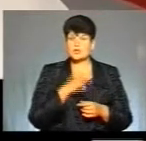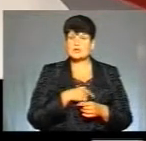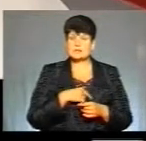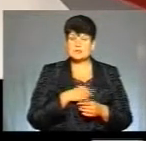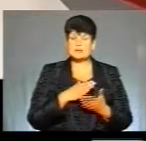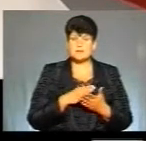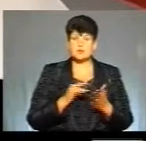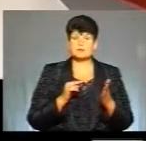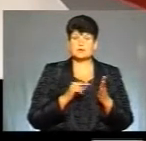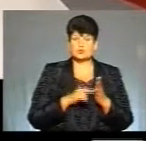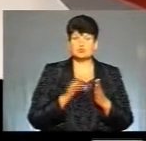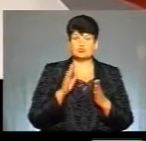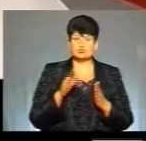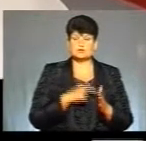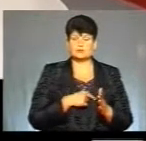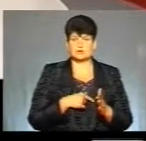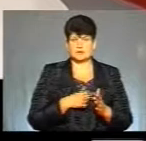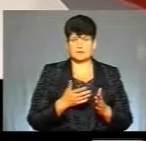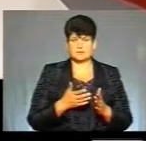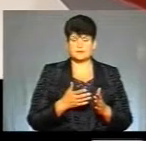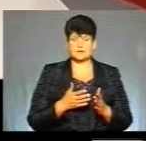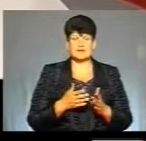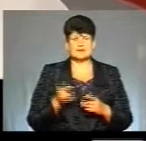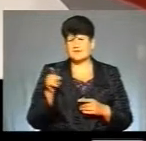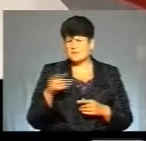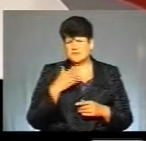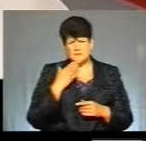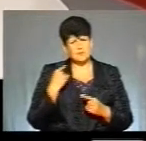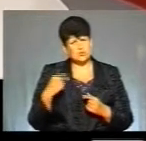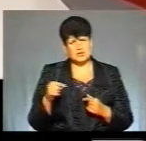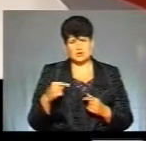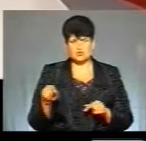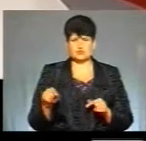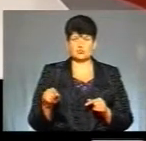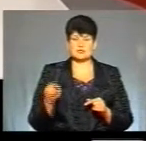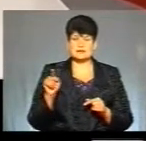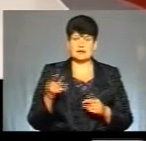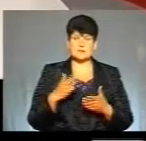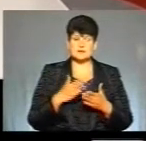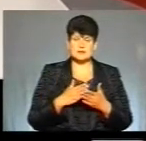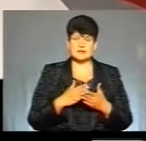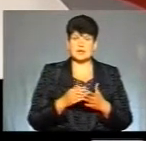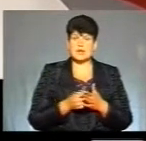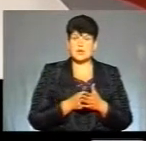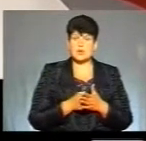мають мету стати депутатами парламенту. На Заході цього немає, там є зовсім по-іншому, там є певні інститути лобізму